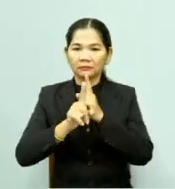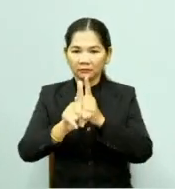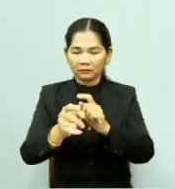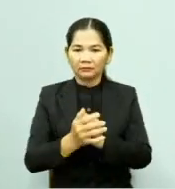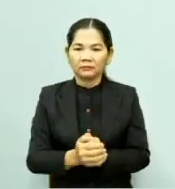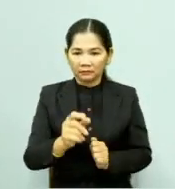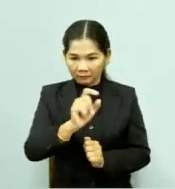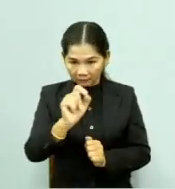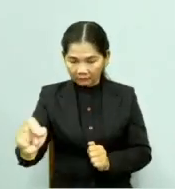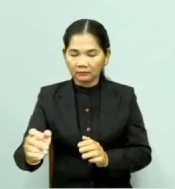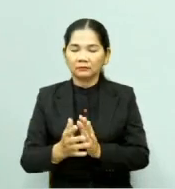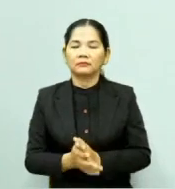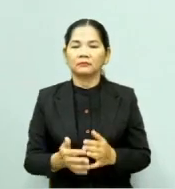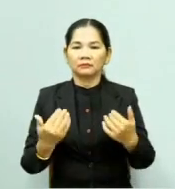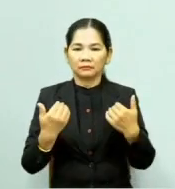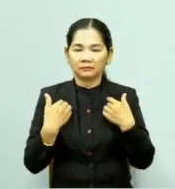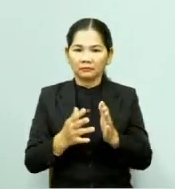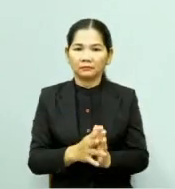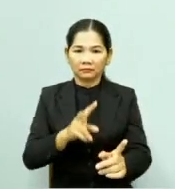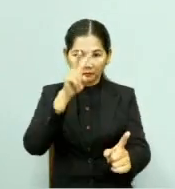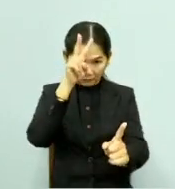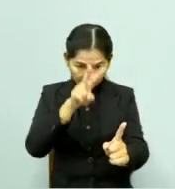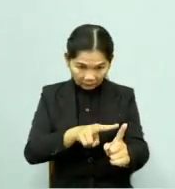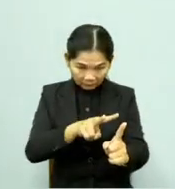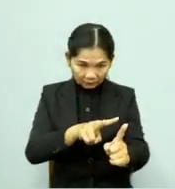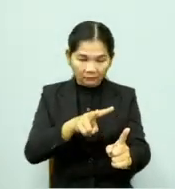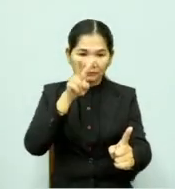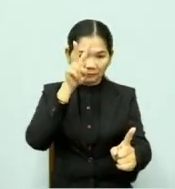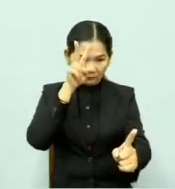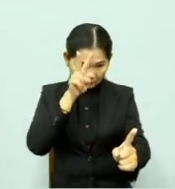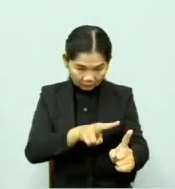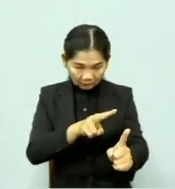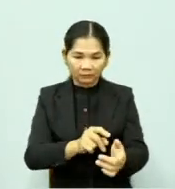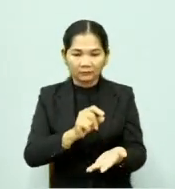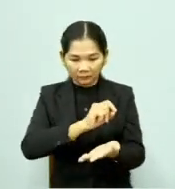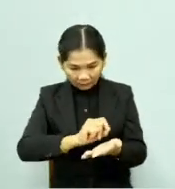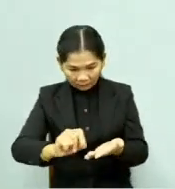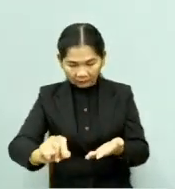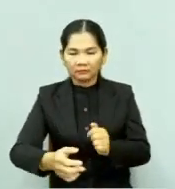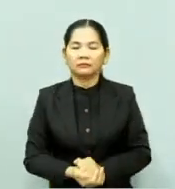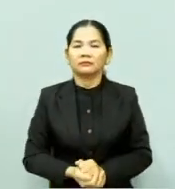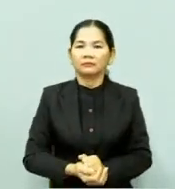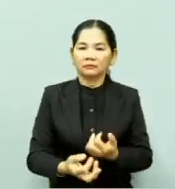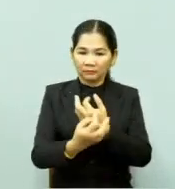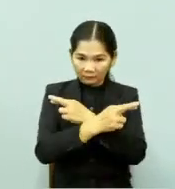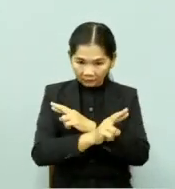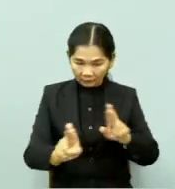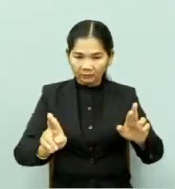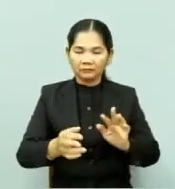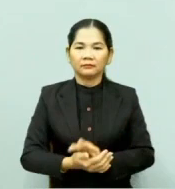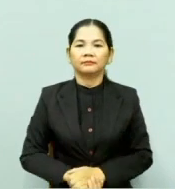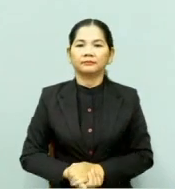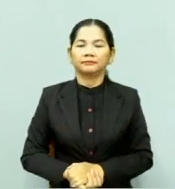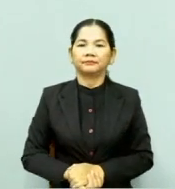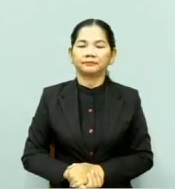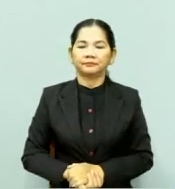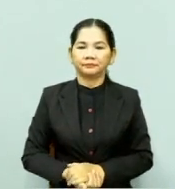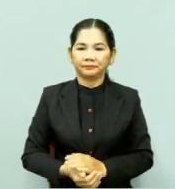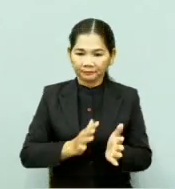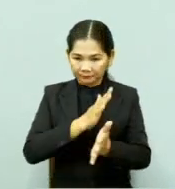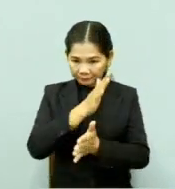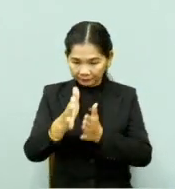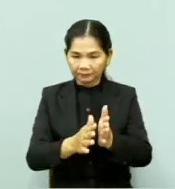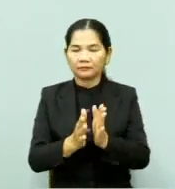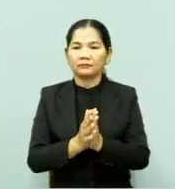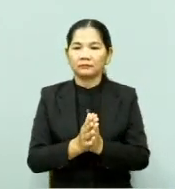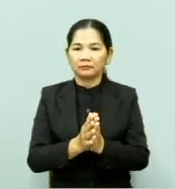cứ dưỡng sổ xế tạm án trốt bình nật chàm chân con tặng ác khí con triêm khu nà con chà nè cổ nâng án át